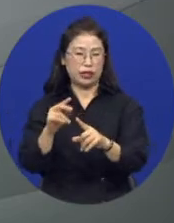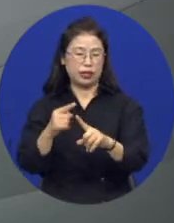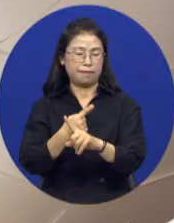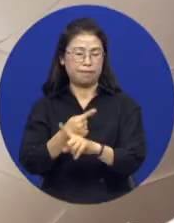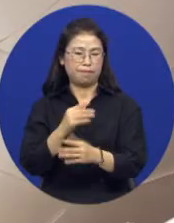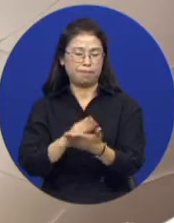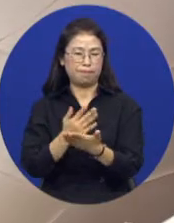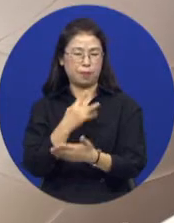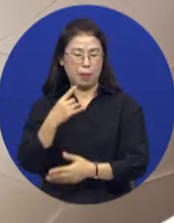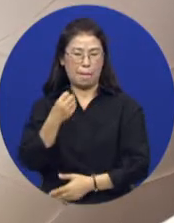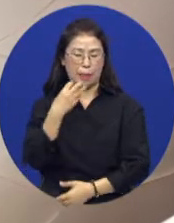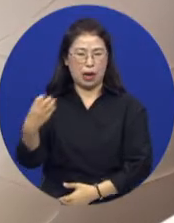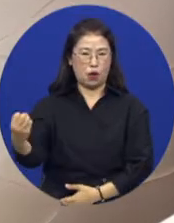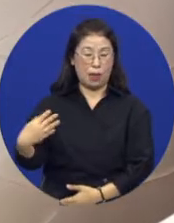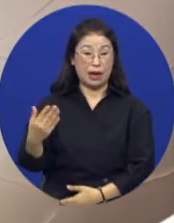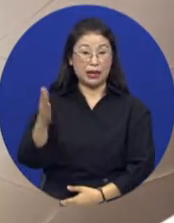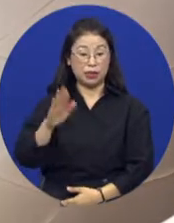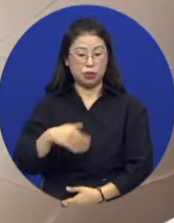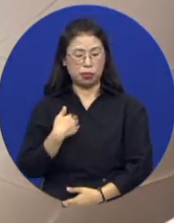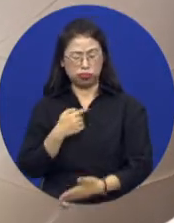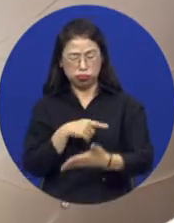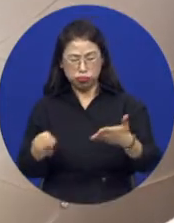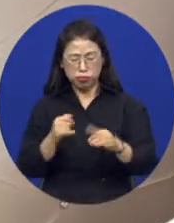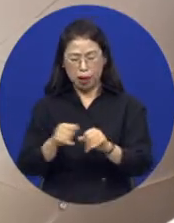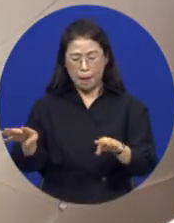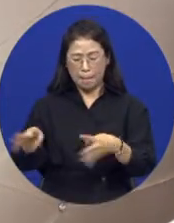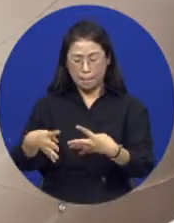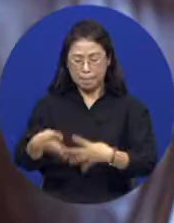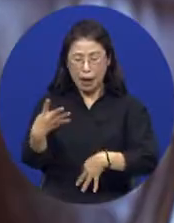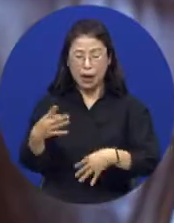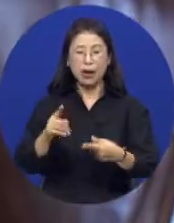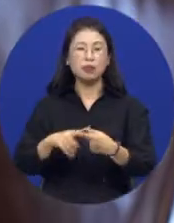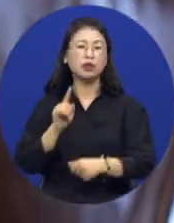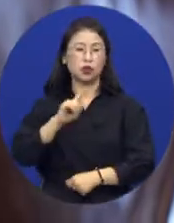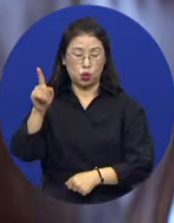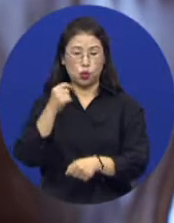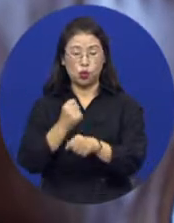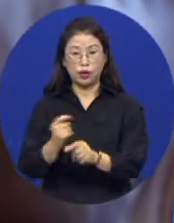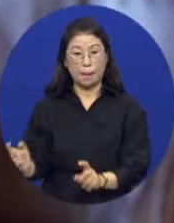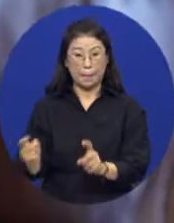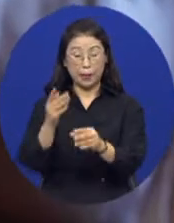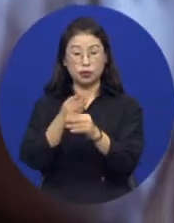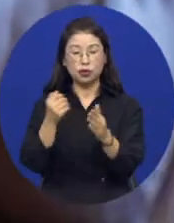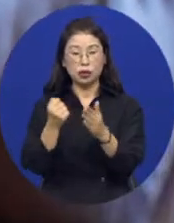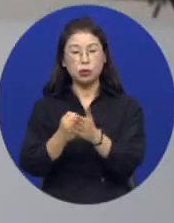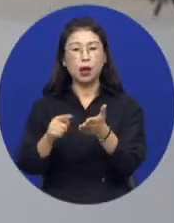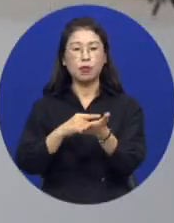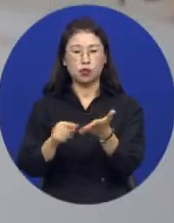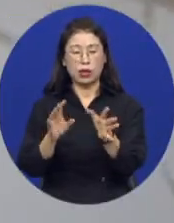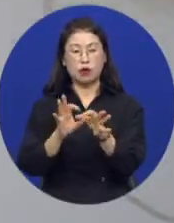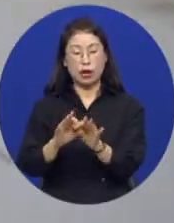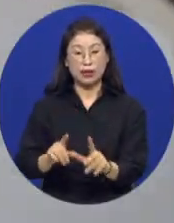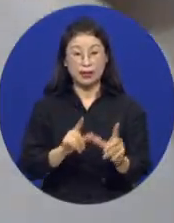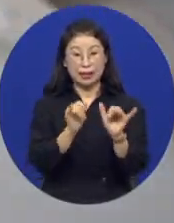입장입니다. 하지만 피해 입주민은 협의가 되지 않으면 소송하겠다며 맞서고 있어 보상을 놓고